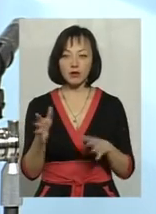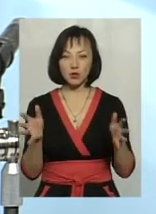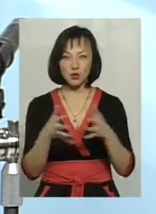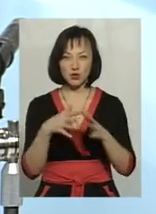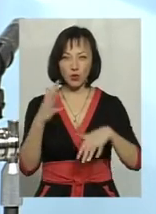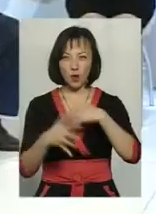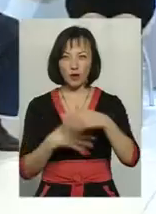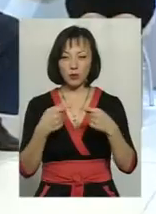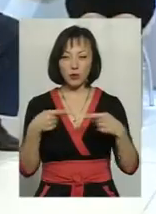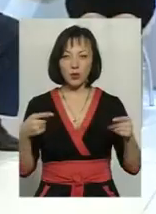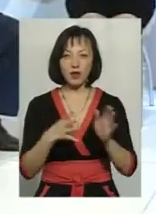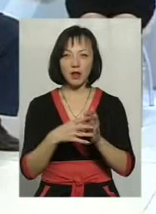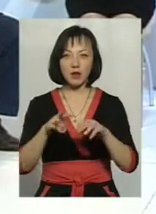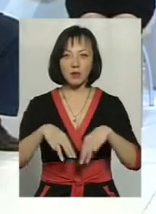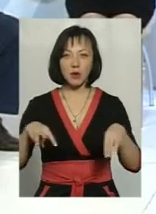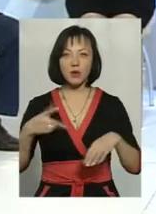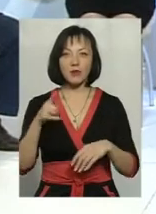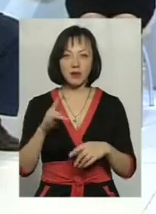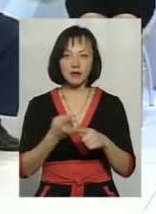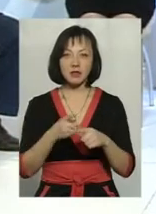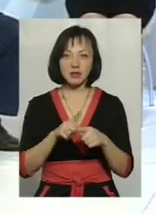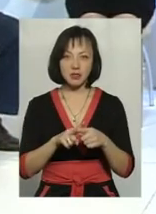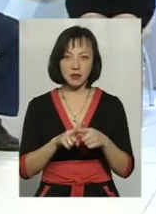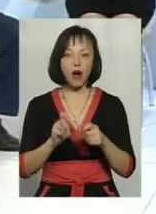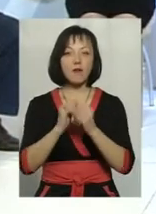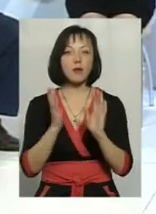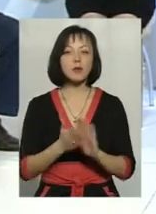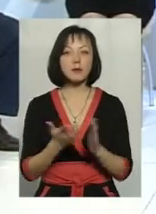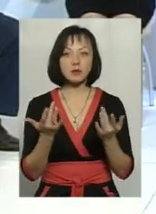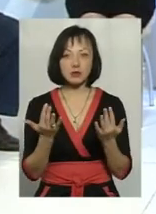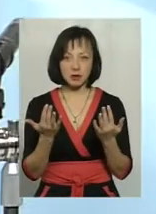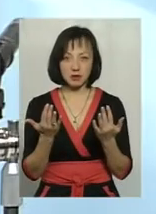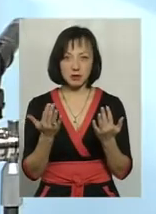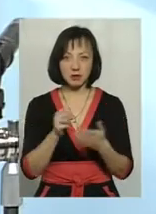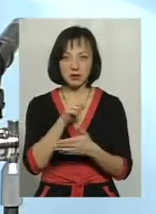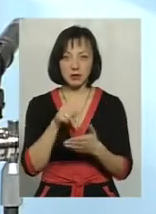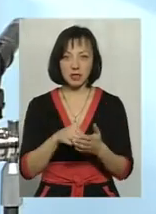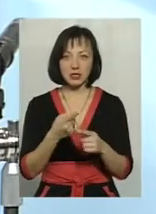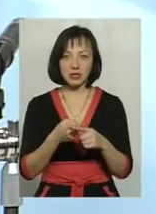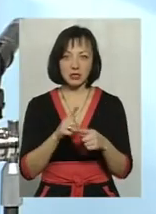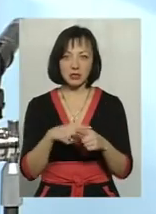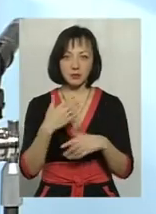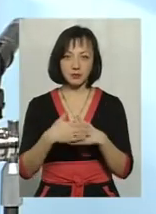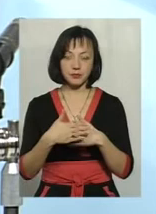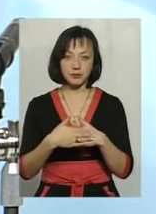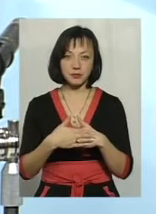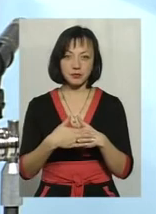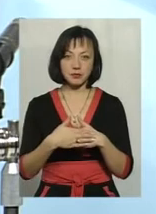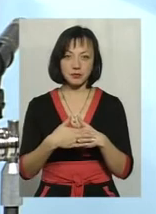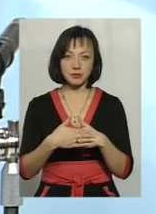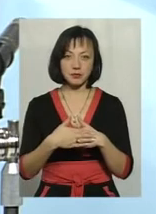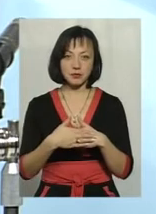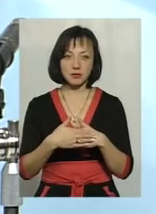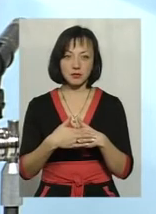алкогольно-сурогатної продукції на 9 мільйонів гривень. Це, а в об'ємах це скільки? В об'ємах це, ну, десь